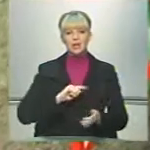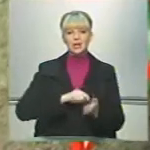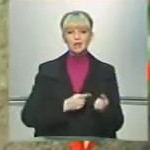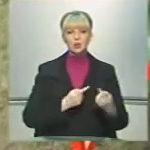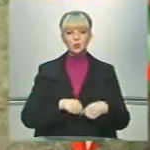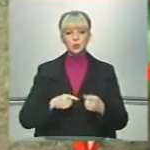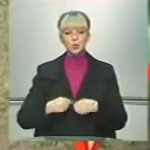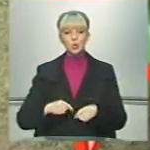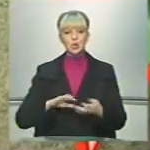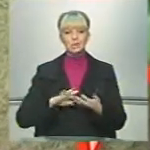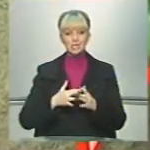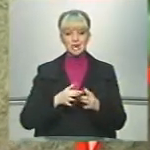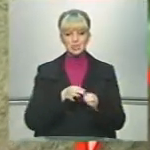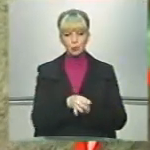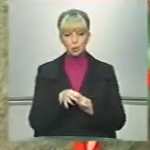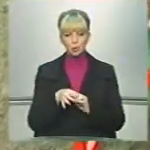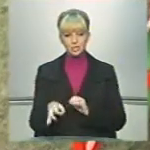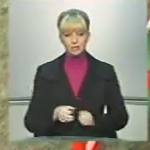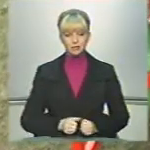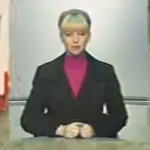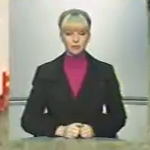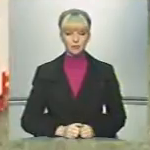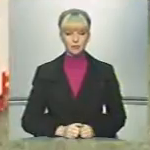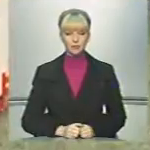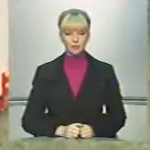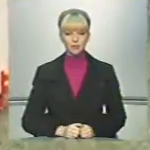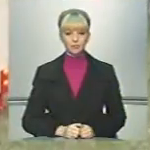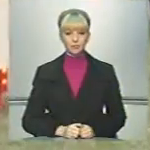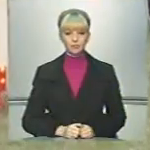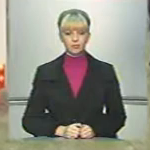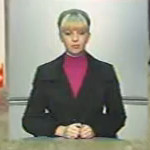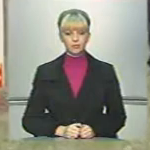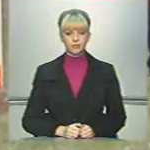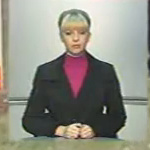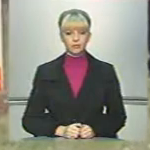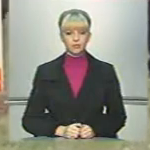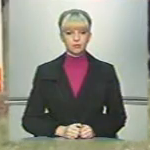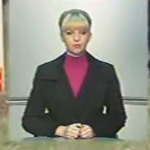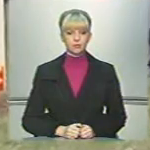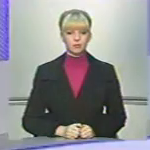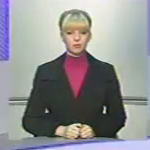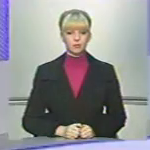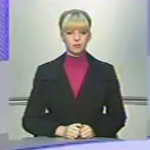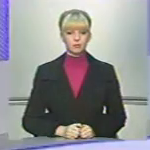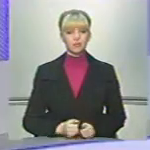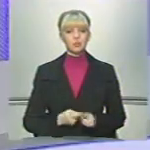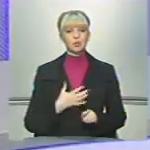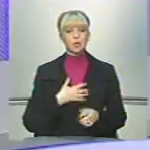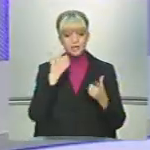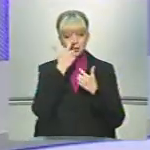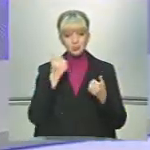інфраструктуру населених пунктів. Мирослав Солонар, Назар Волошенюк, Юліан Пилипяк, телеканал «Буковина». На цьому наш